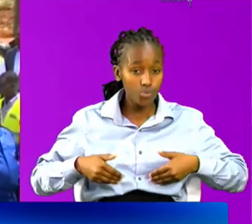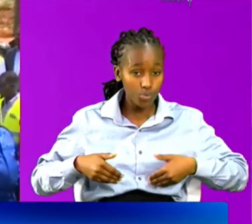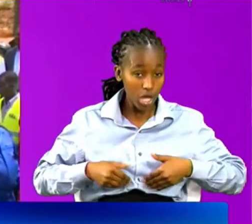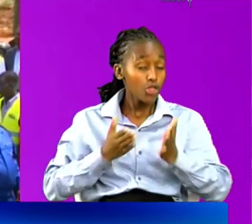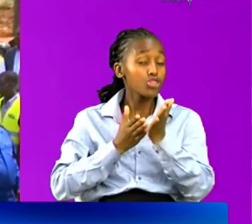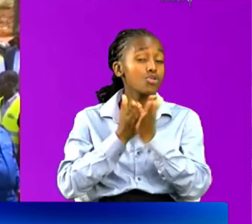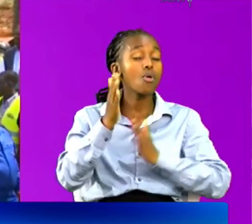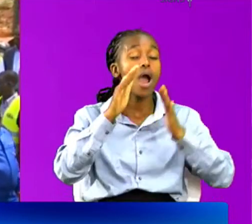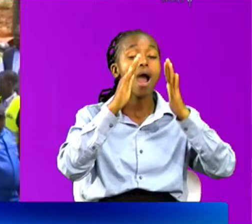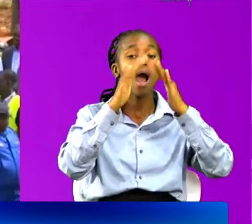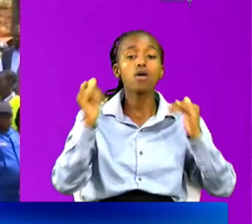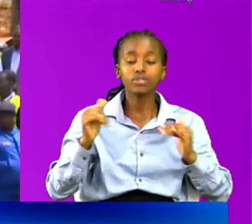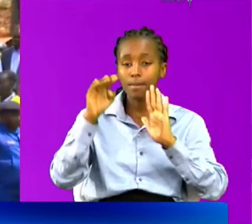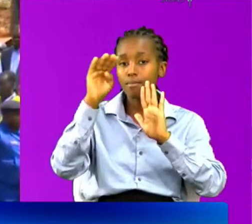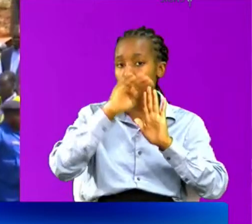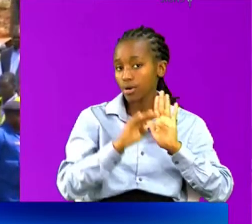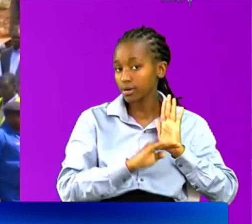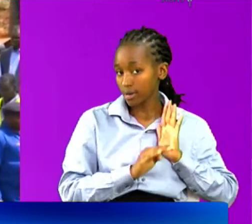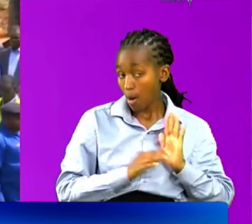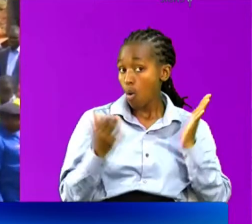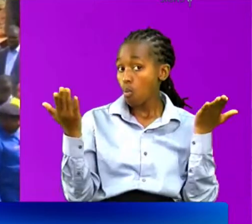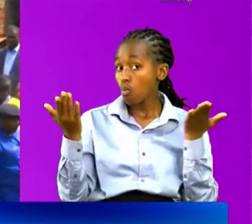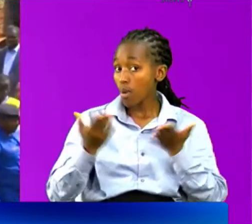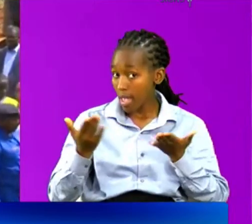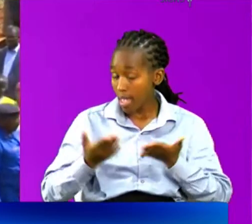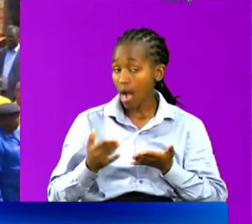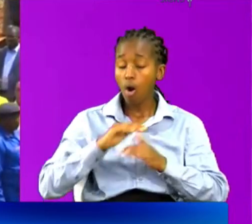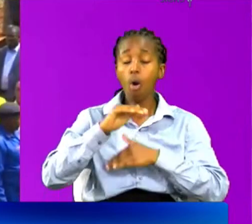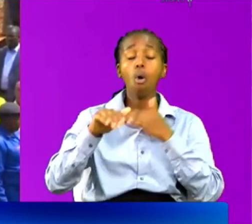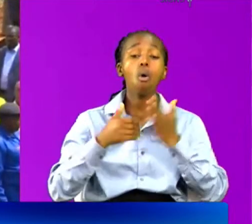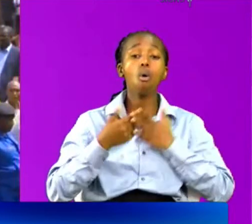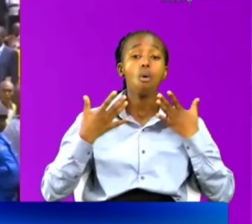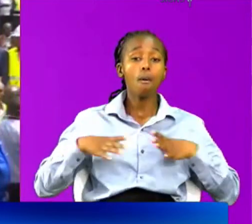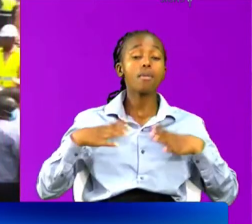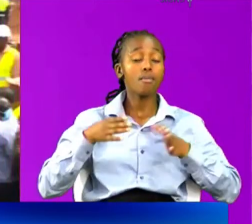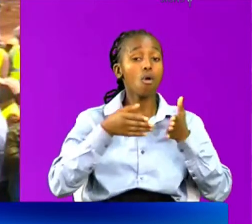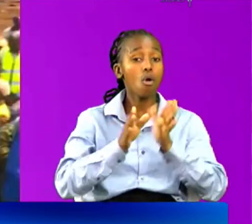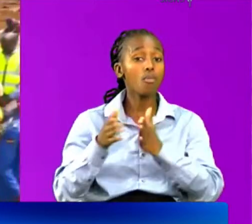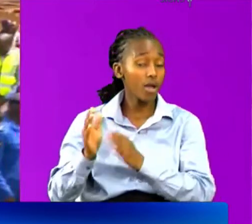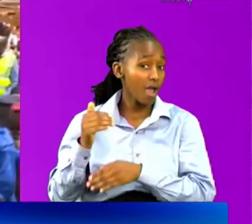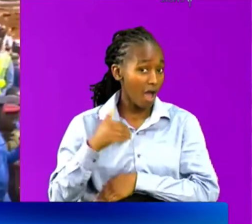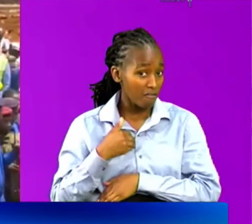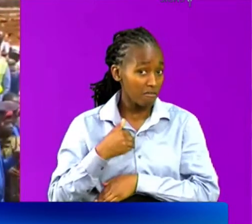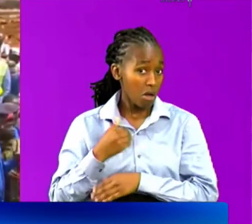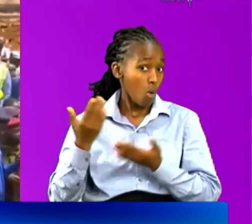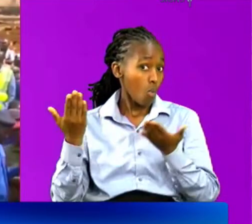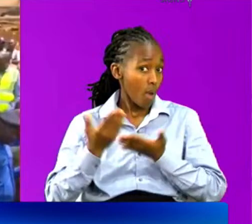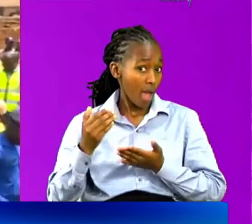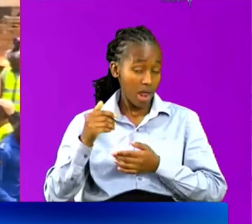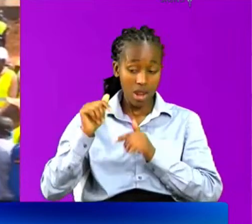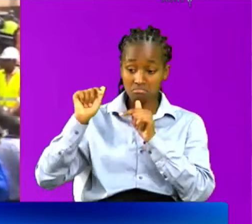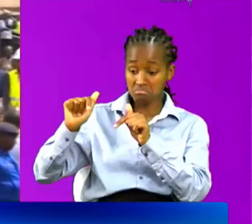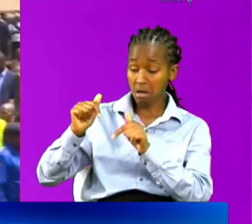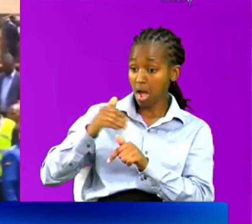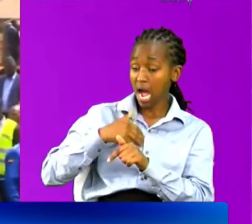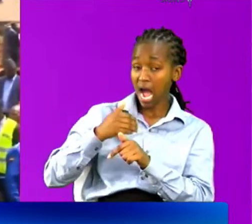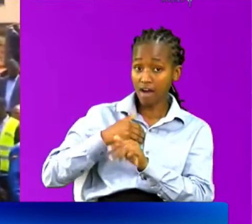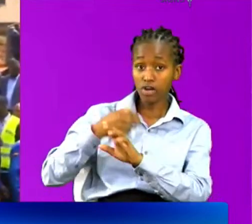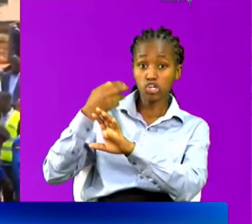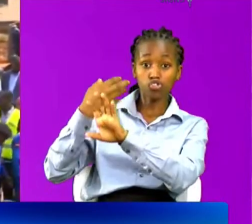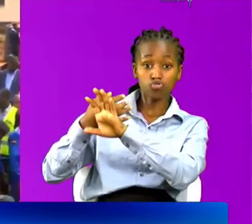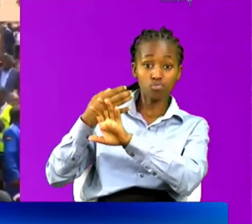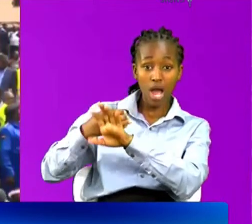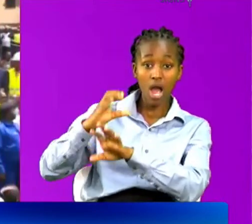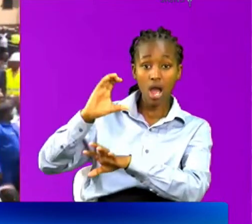wale wanafanya kazi hapa peke yake ndio wako na nafasi. Hapa tuko na chuma hii. Chuma inatengeneza kwenye